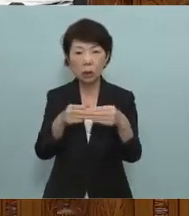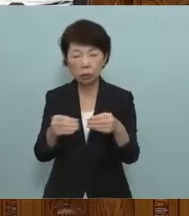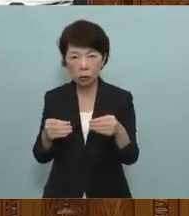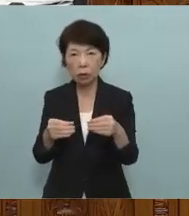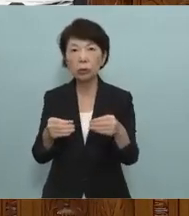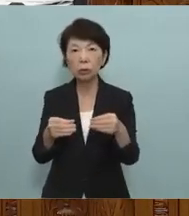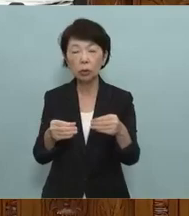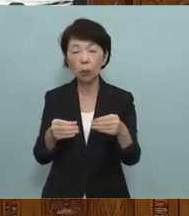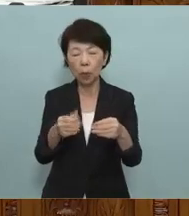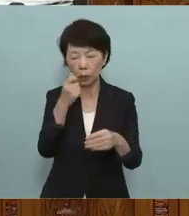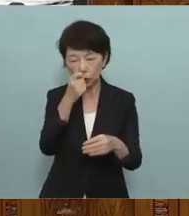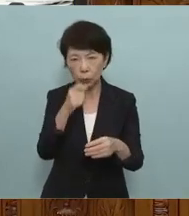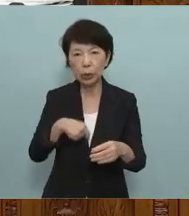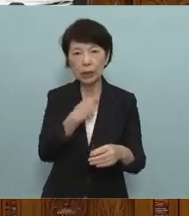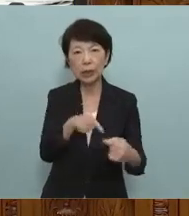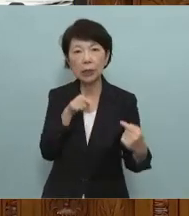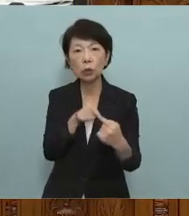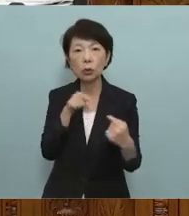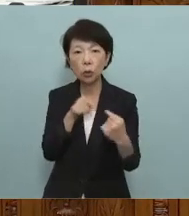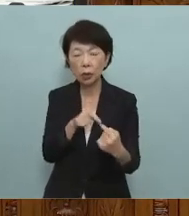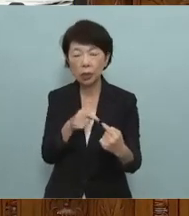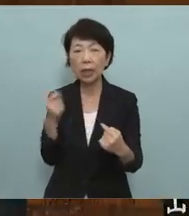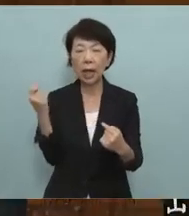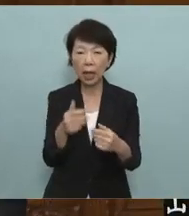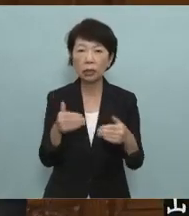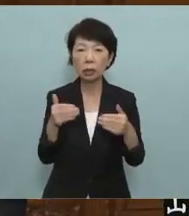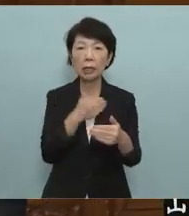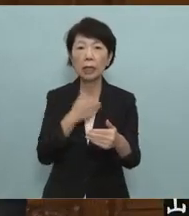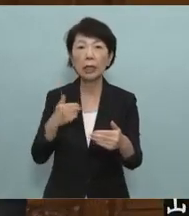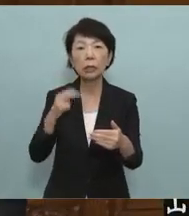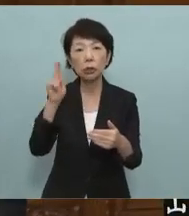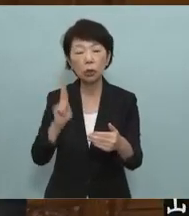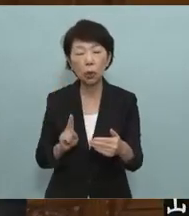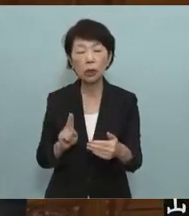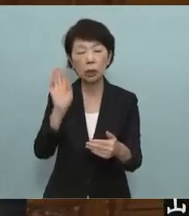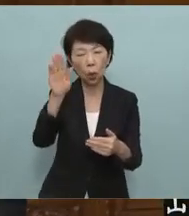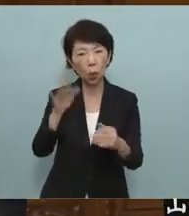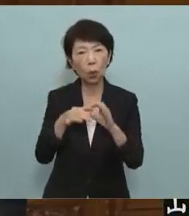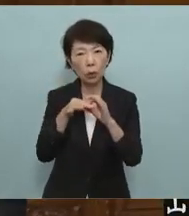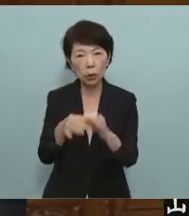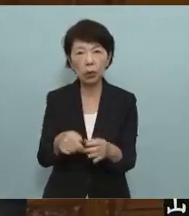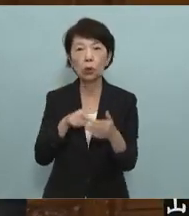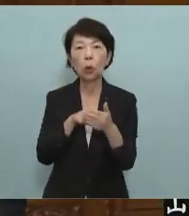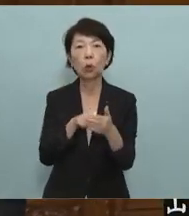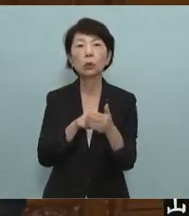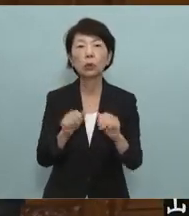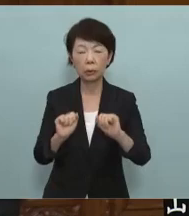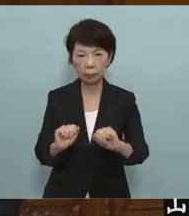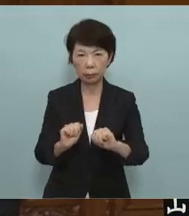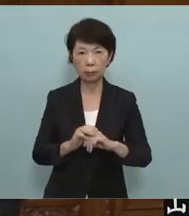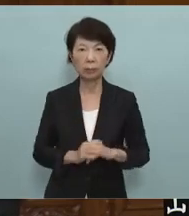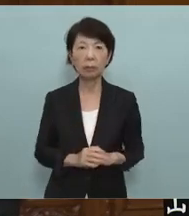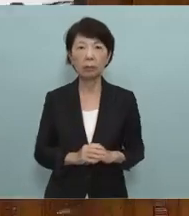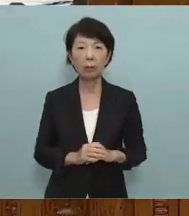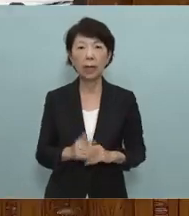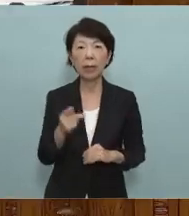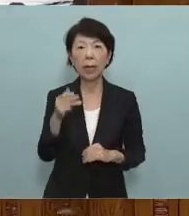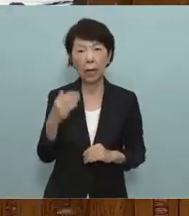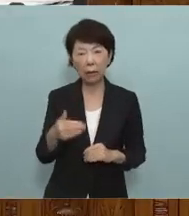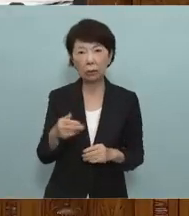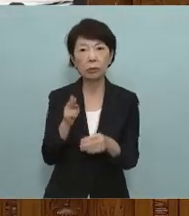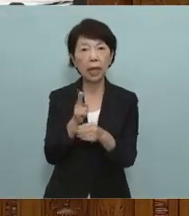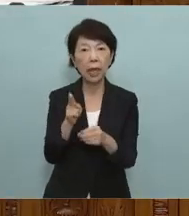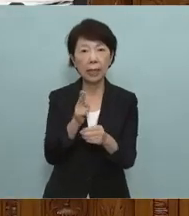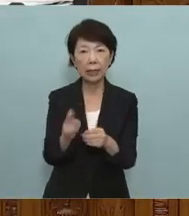意思疎通をし、早期に進展が得られるよう引き続き努力をしてまいります。核兵器禁止条約